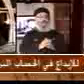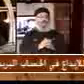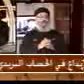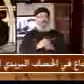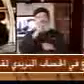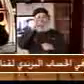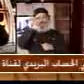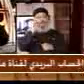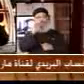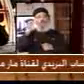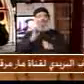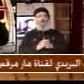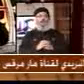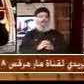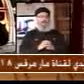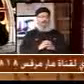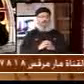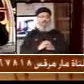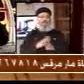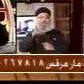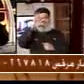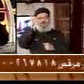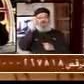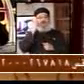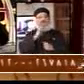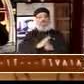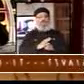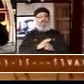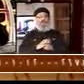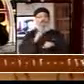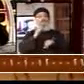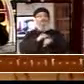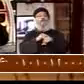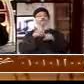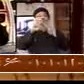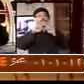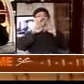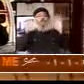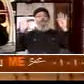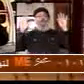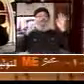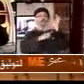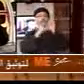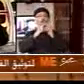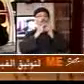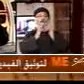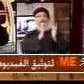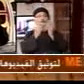هديكم شوية أمثلة. مثلا في وقت صلب السيد المسيح صلب